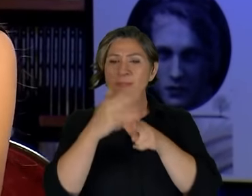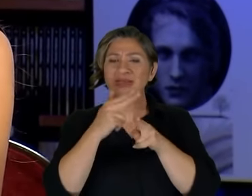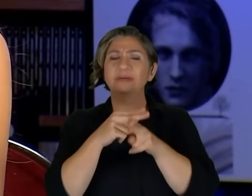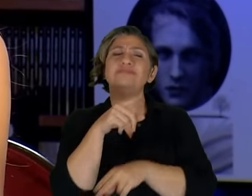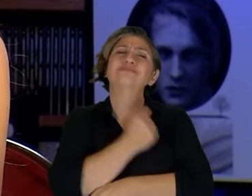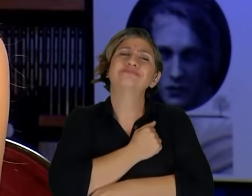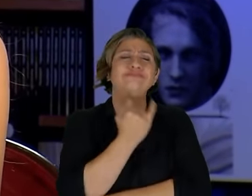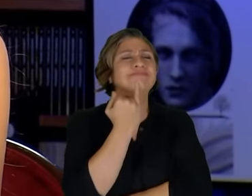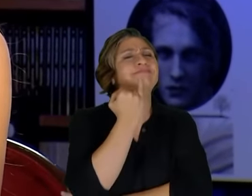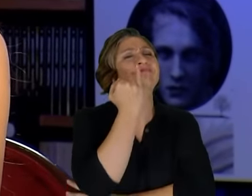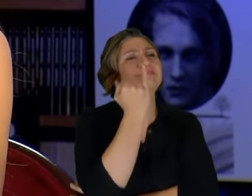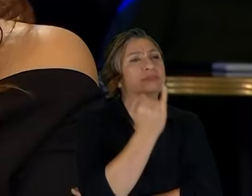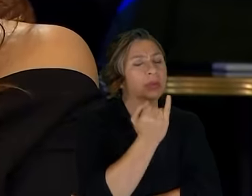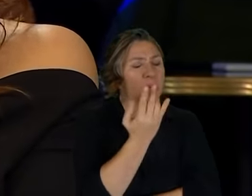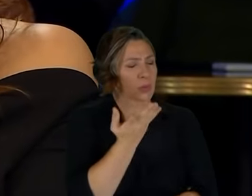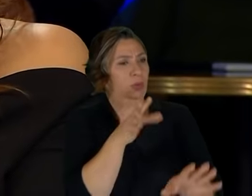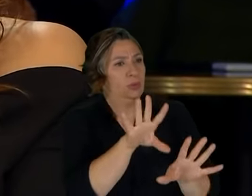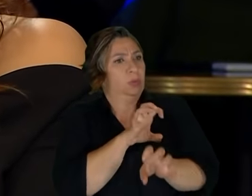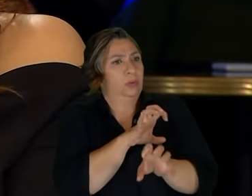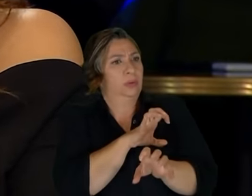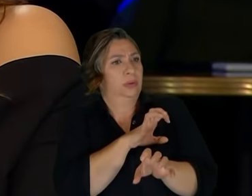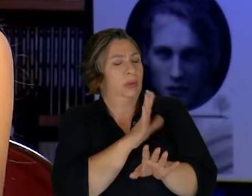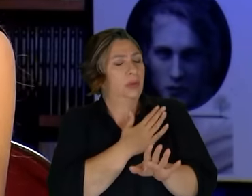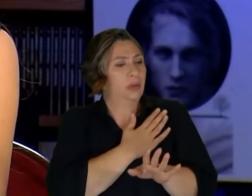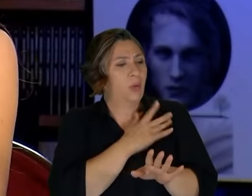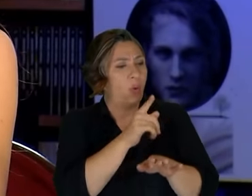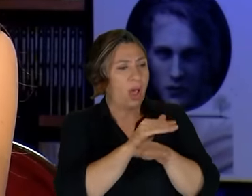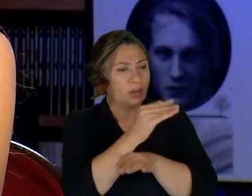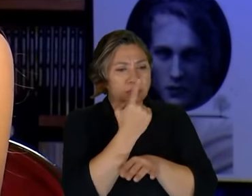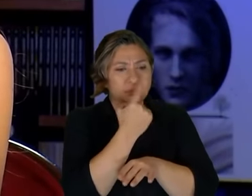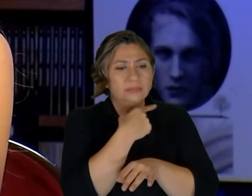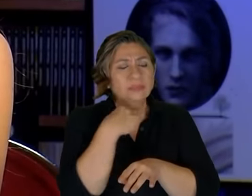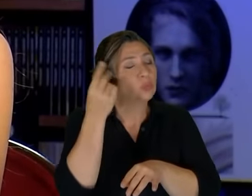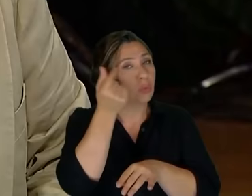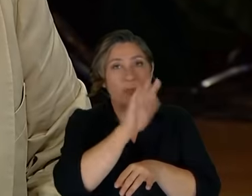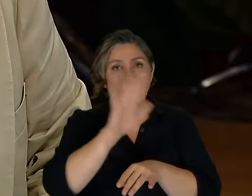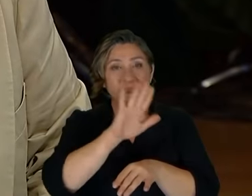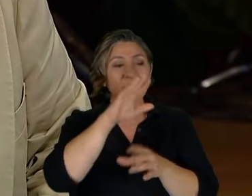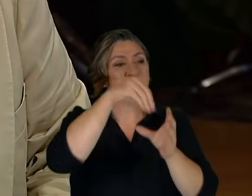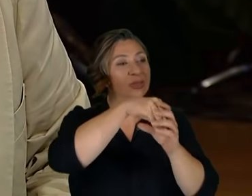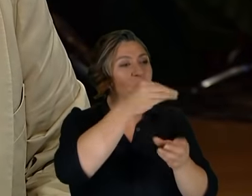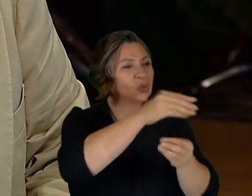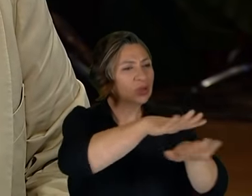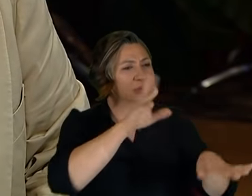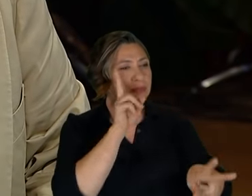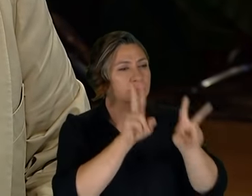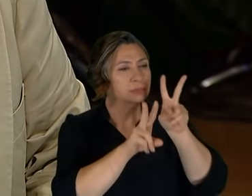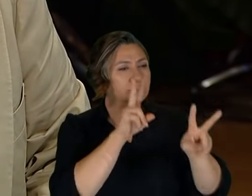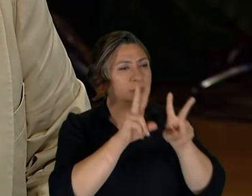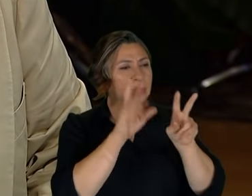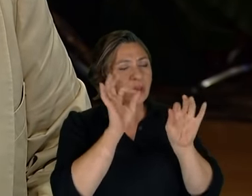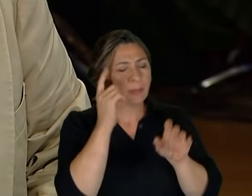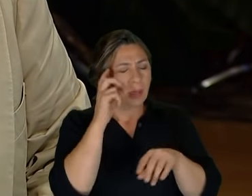bir ziyarette bulundum ve çok etkilendim. Hayatımda halen işte o kokuyu unutamıyorum. İçerideki çocukların durumunu